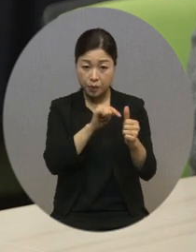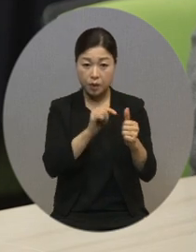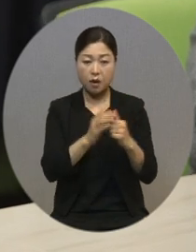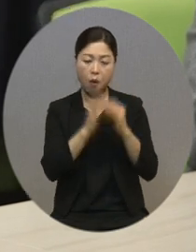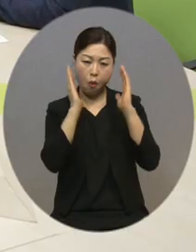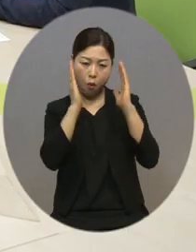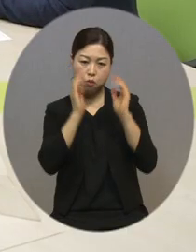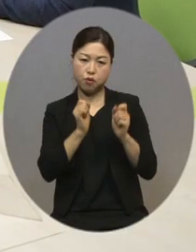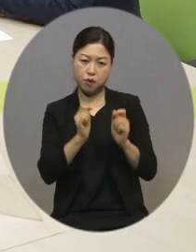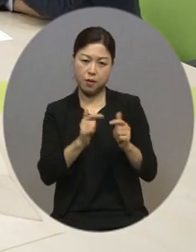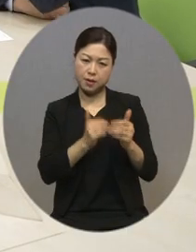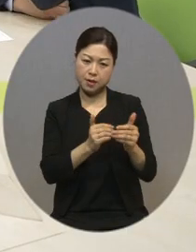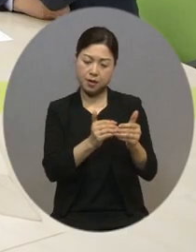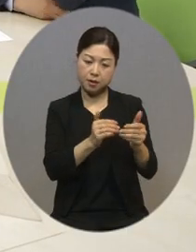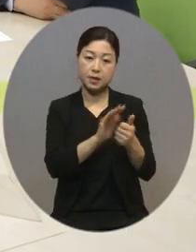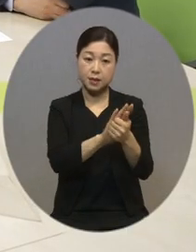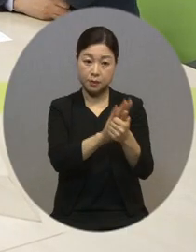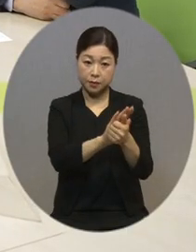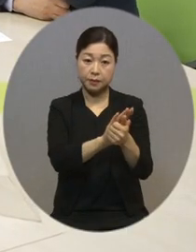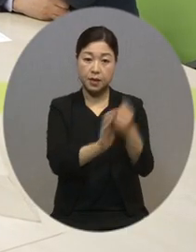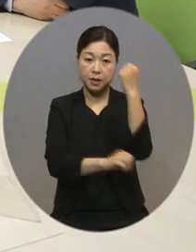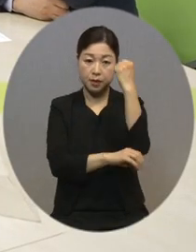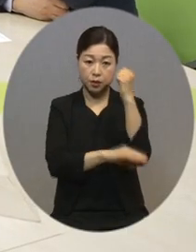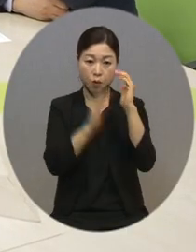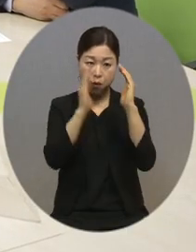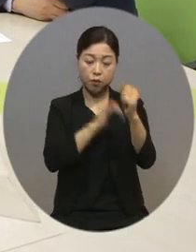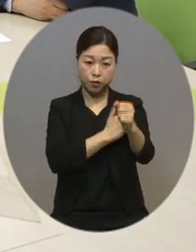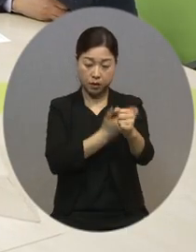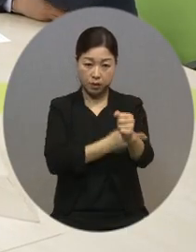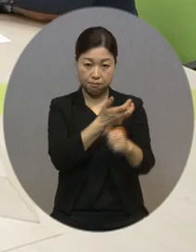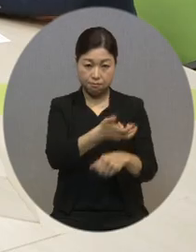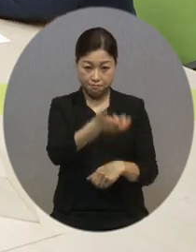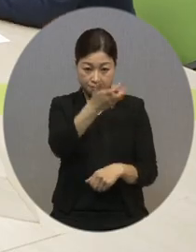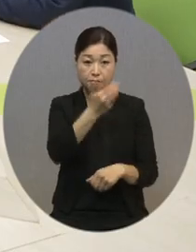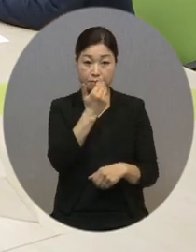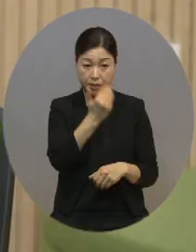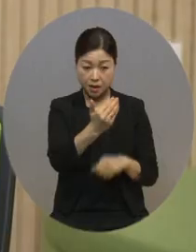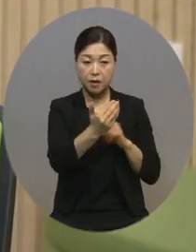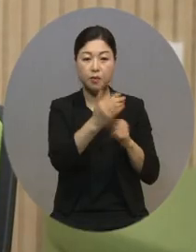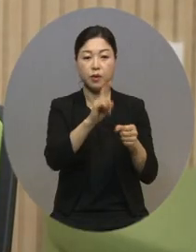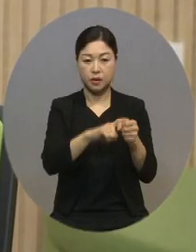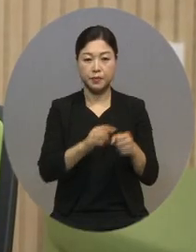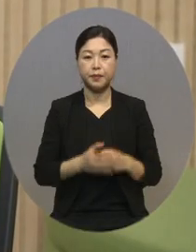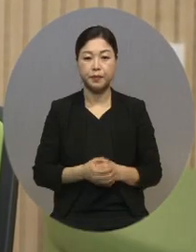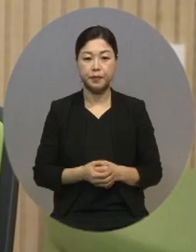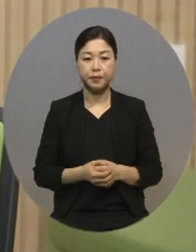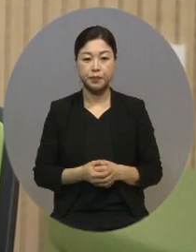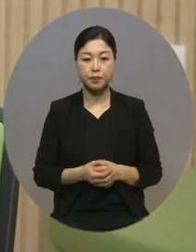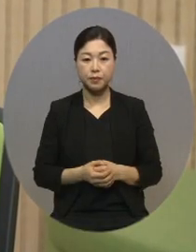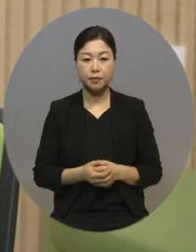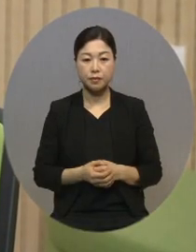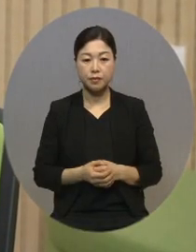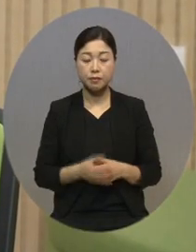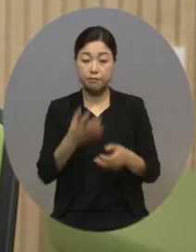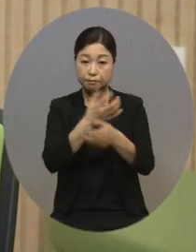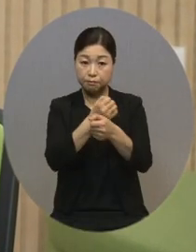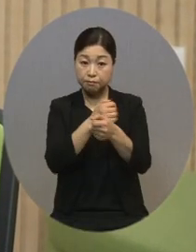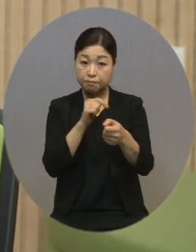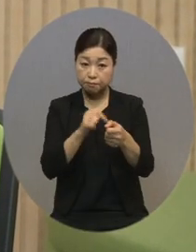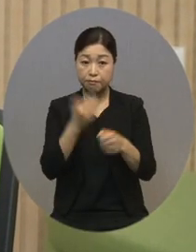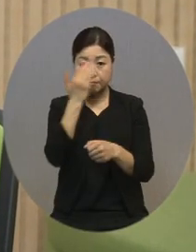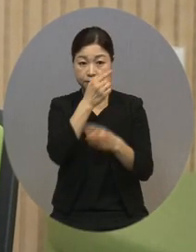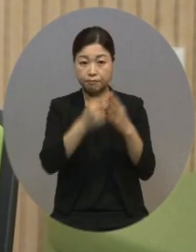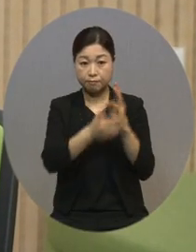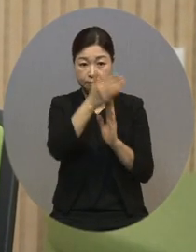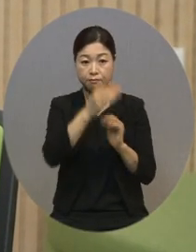교육 기회를 제공함으로써 기초학습 능력을 증진시키고자 마련됐습니다. 협약에 따라